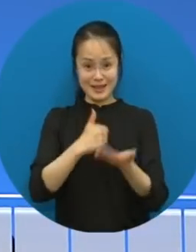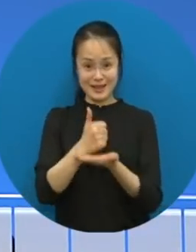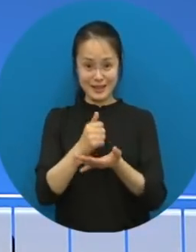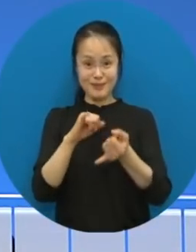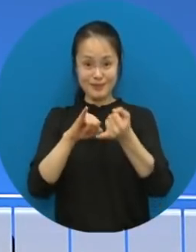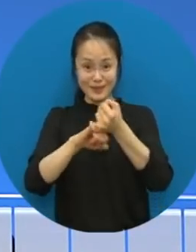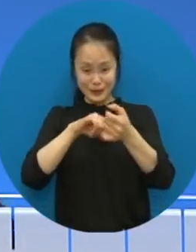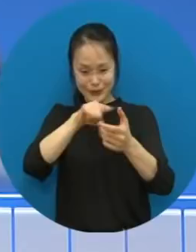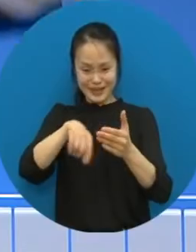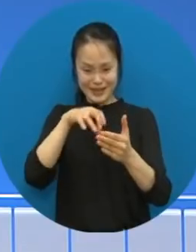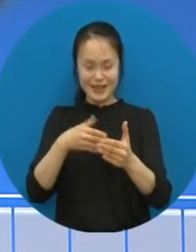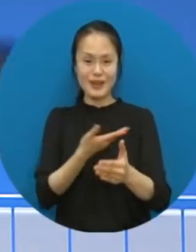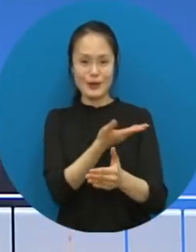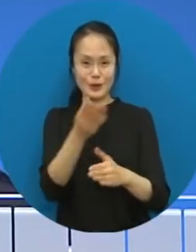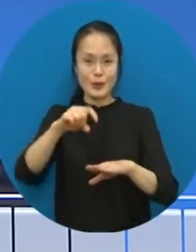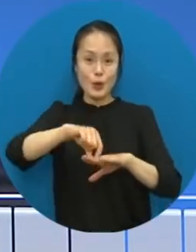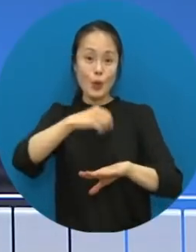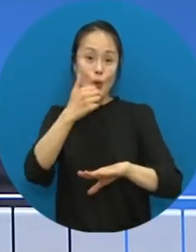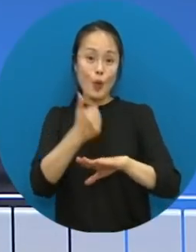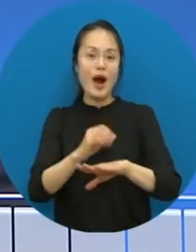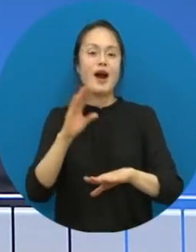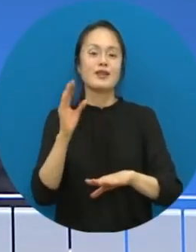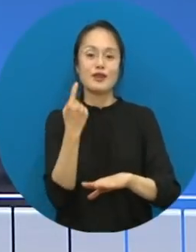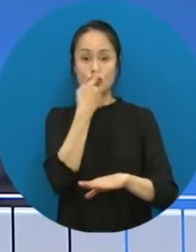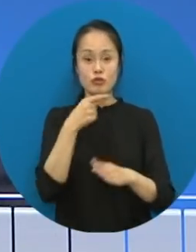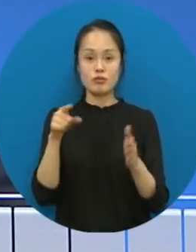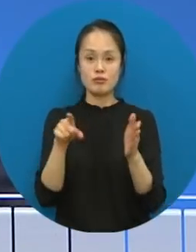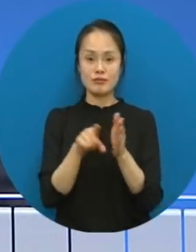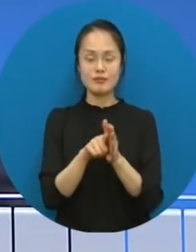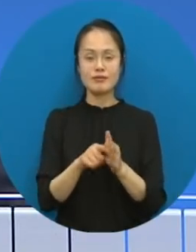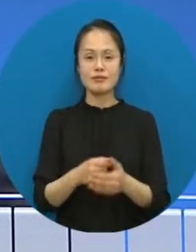더불어 왕노릇하게 될 것이라고 선포합니다.